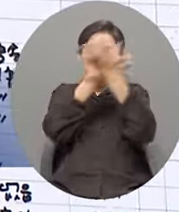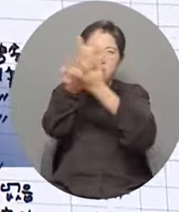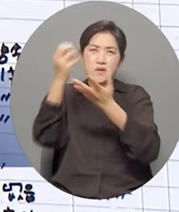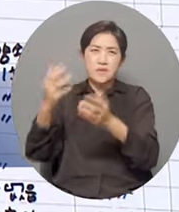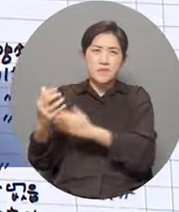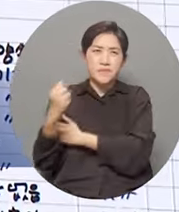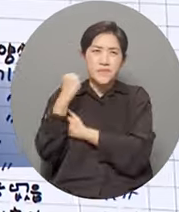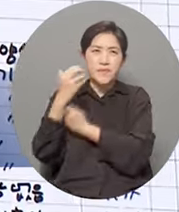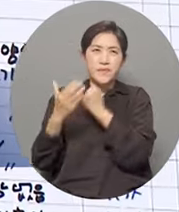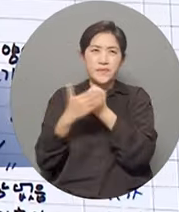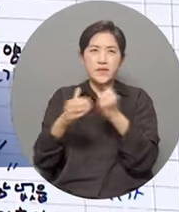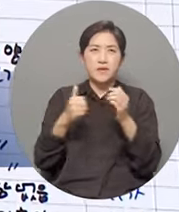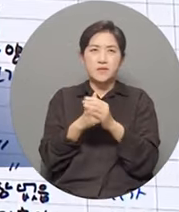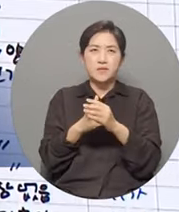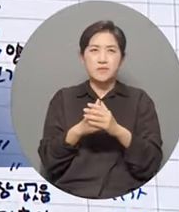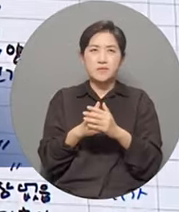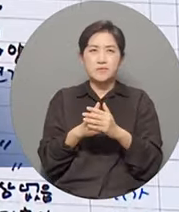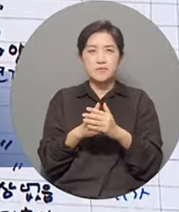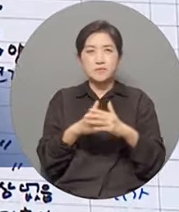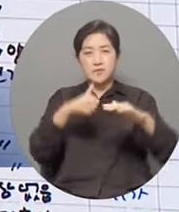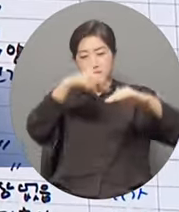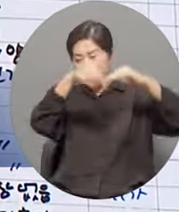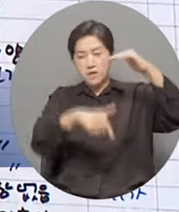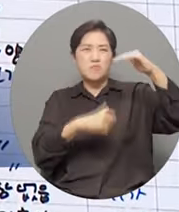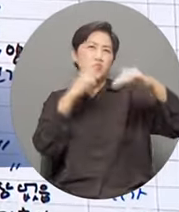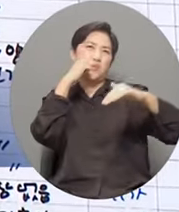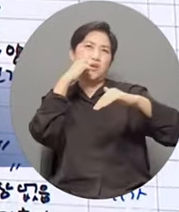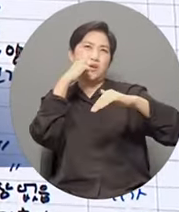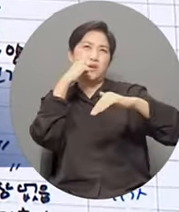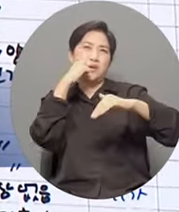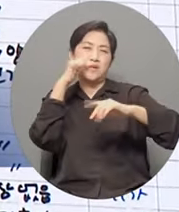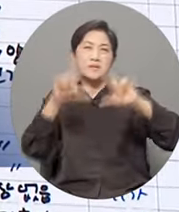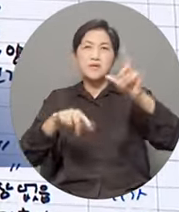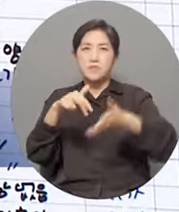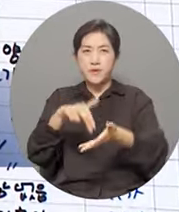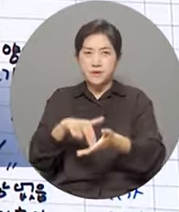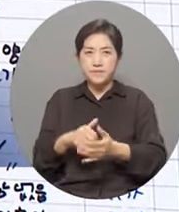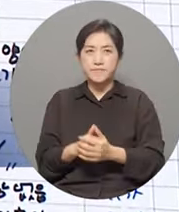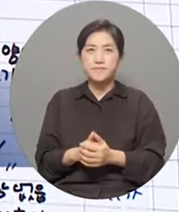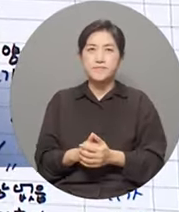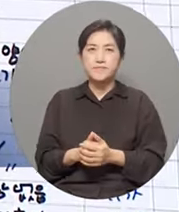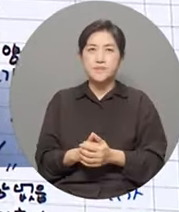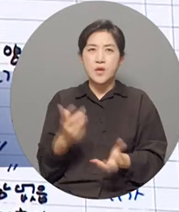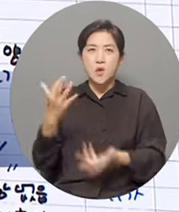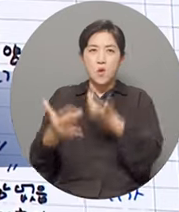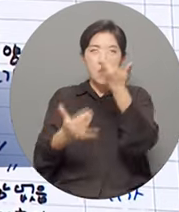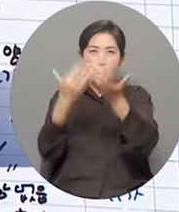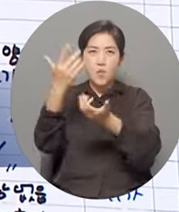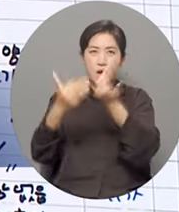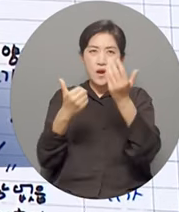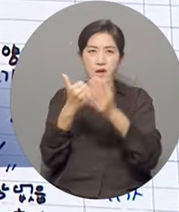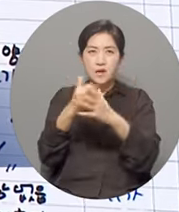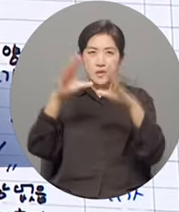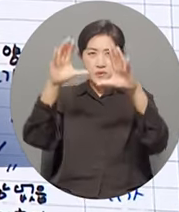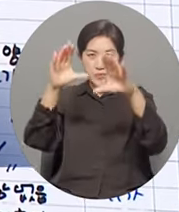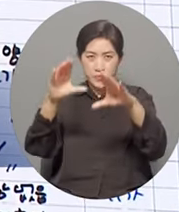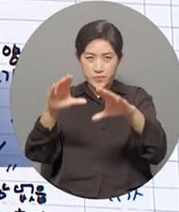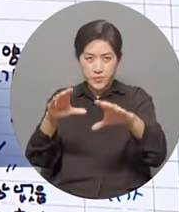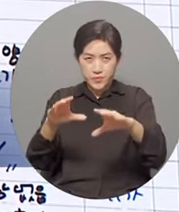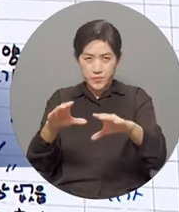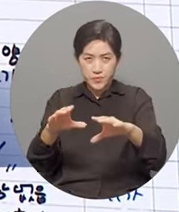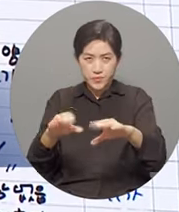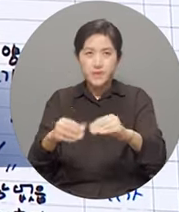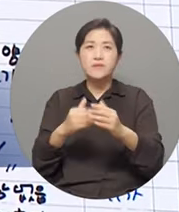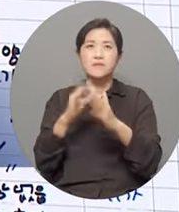강하기 때문에 지상층으로 대피를 할 수가 없는 상황입니다. 화재가 거의 완전 진압됐을